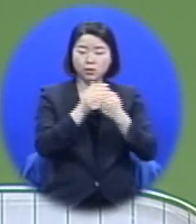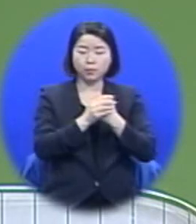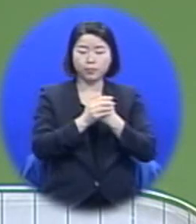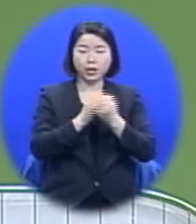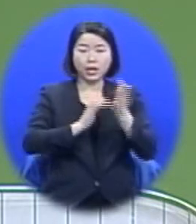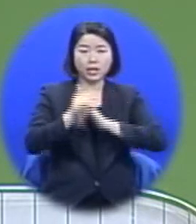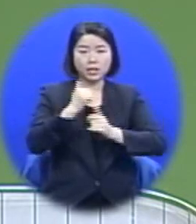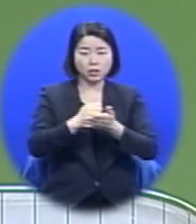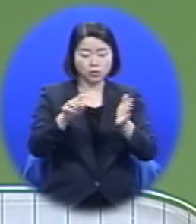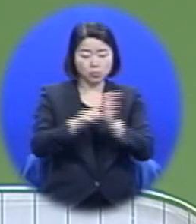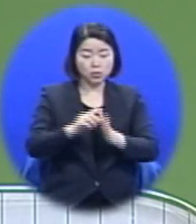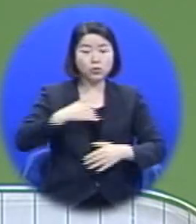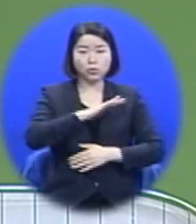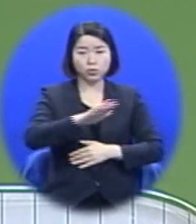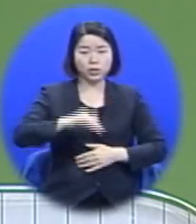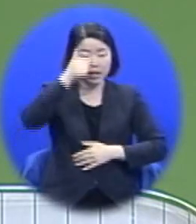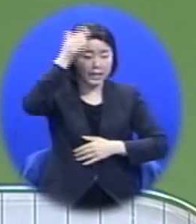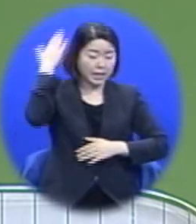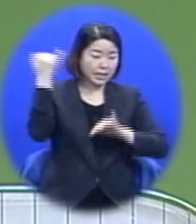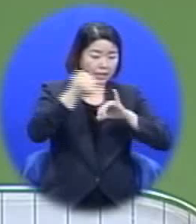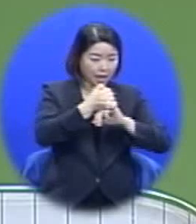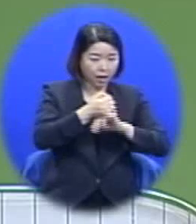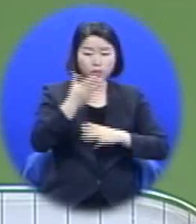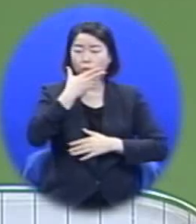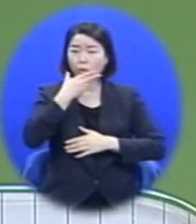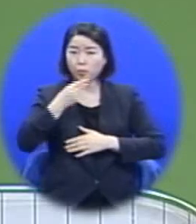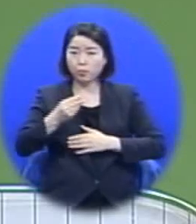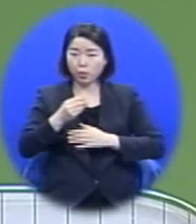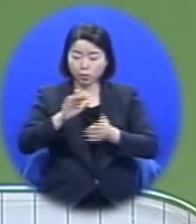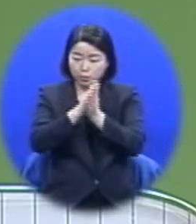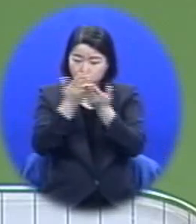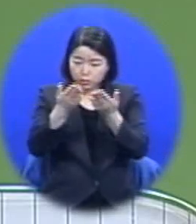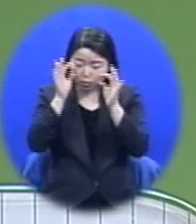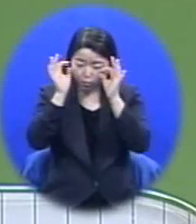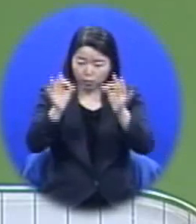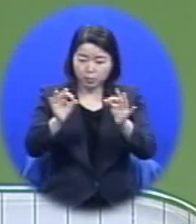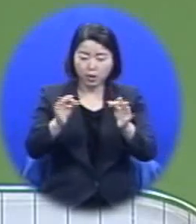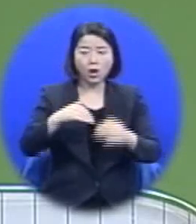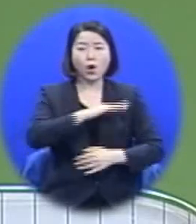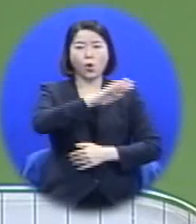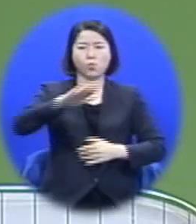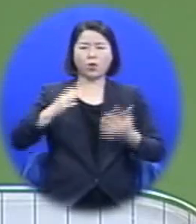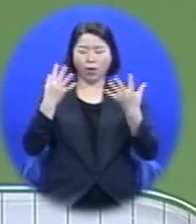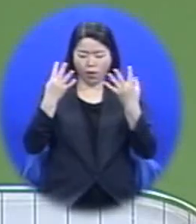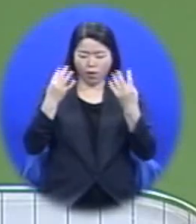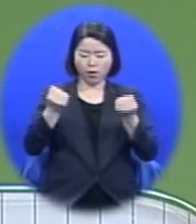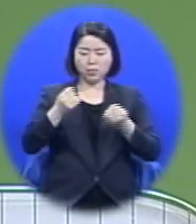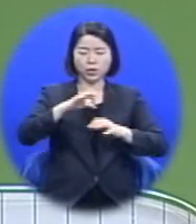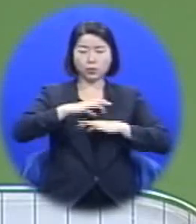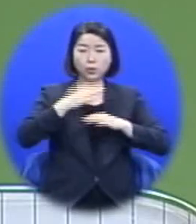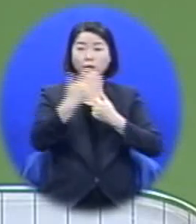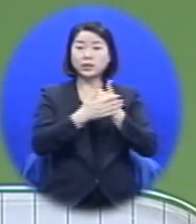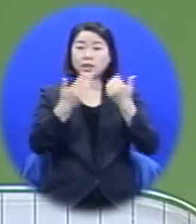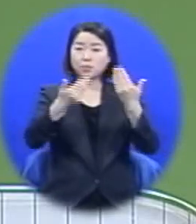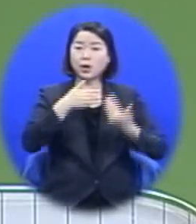구약성경을 보고 그리고 복음서를 보면 우리가 얼마나 놀라운 은혜를 받고 있는지 알 수 있습니다 시편 기자는 그게